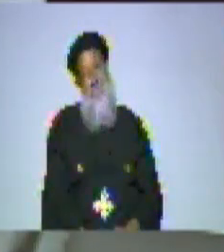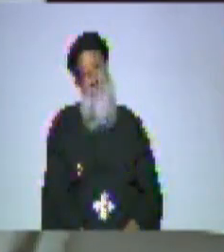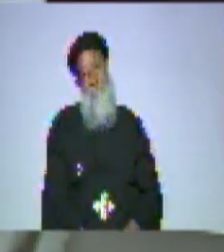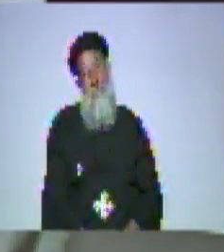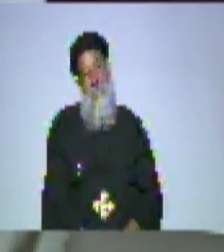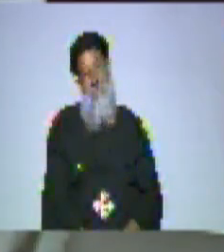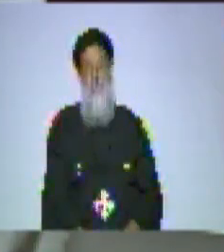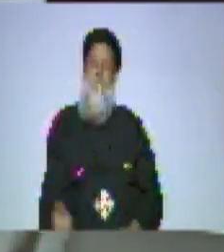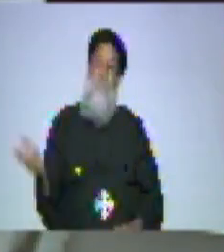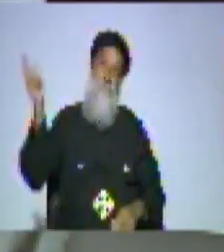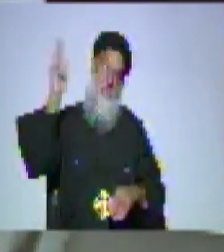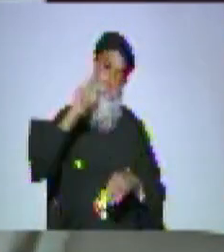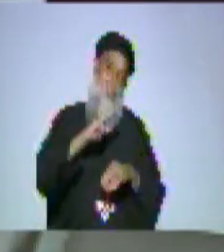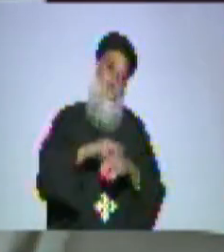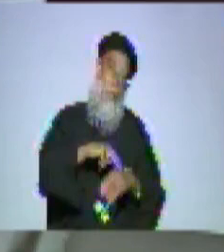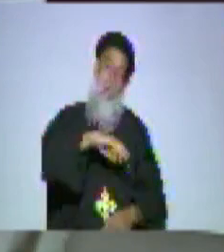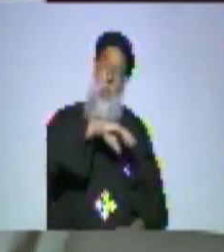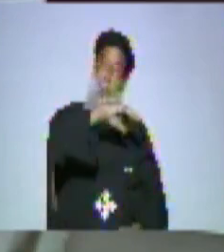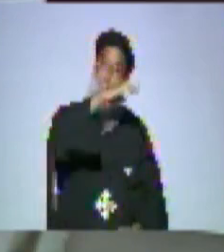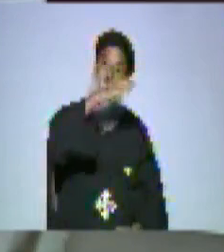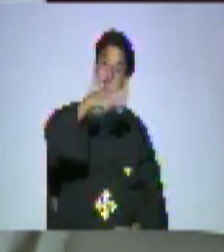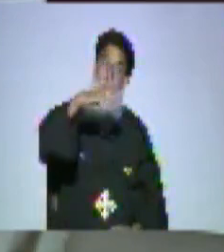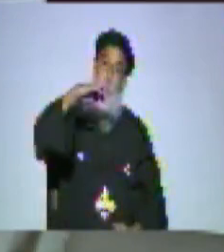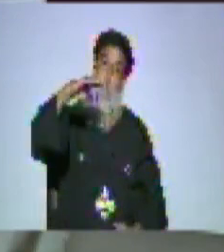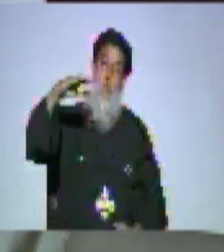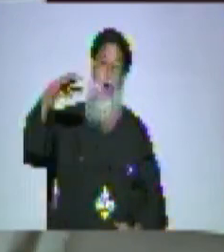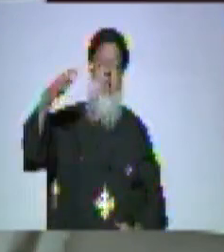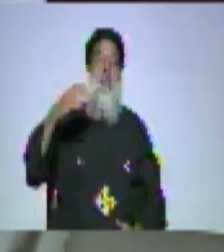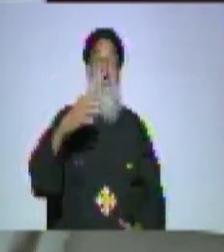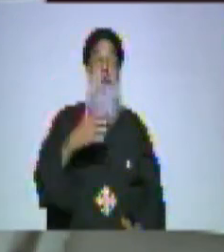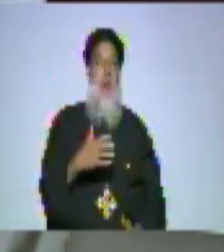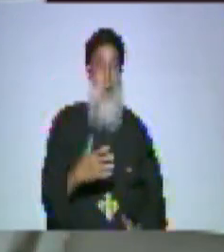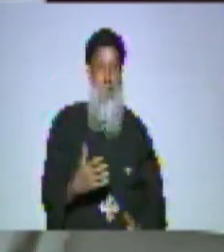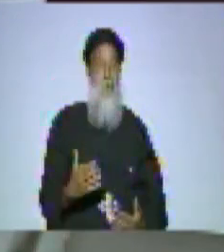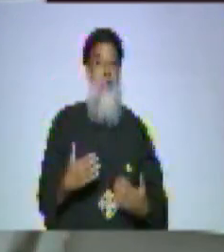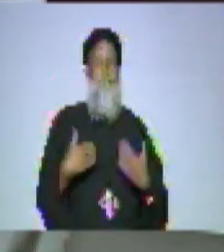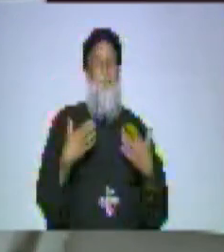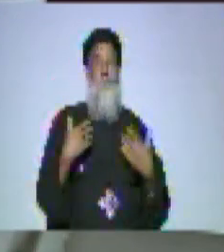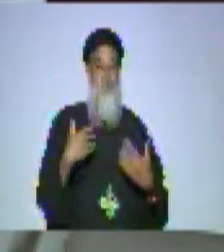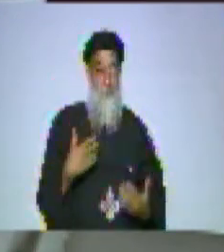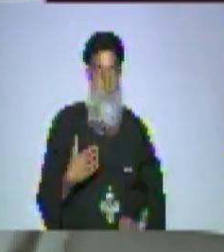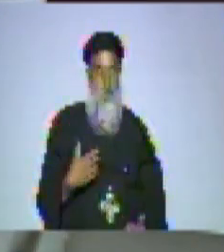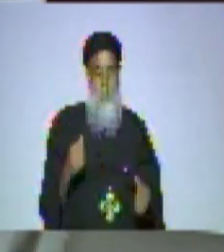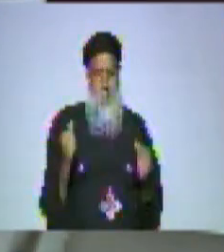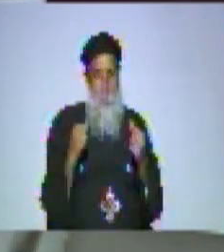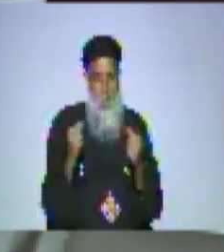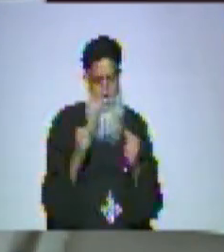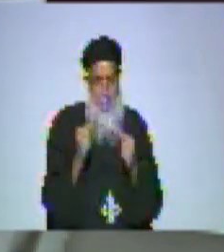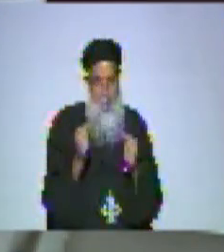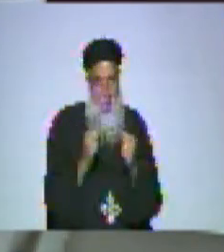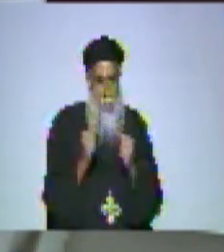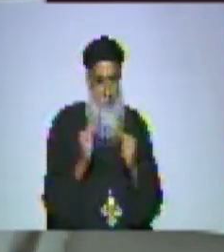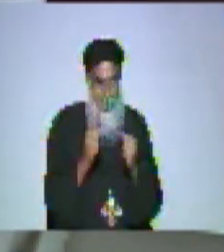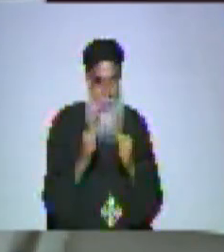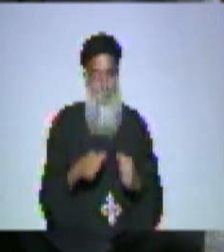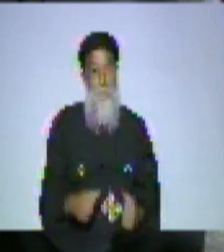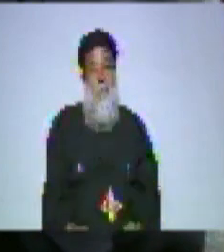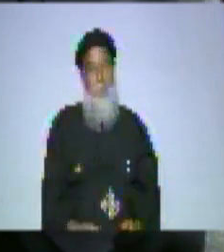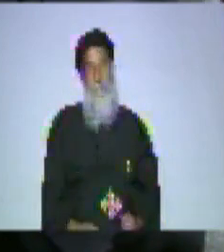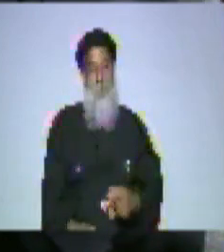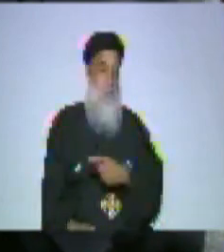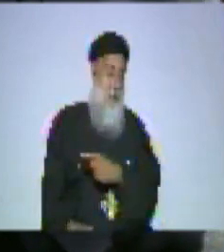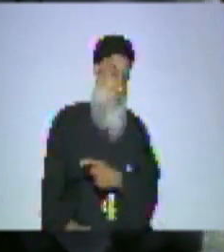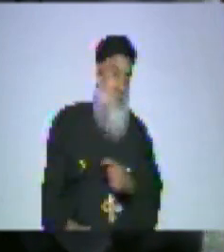وكمان الاهويه الاهويه في ابتداء من طوبه 11 طوبه